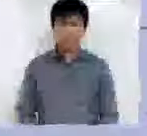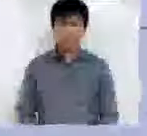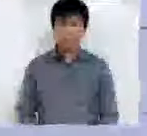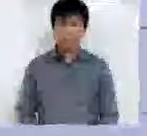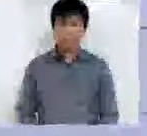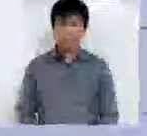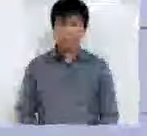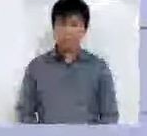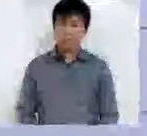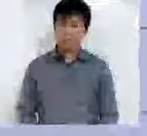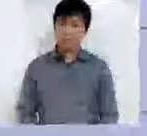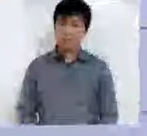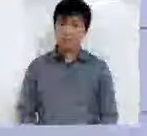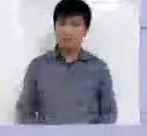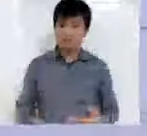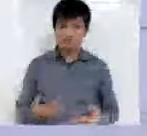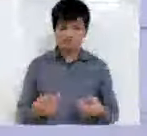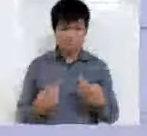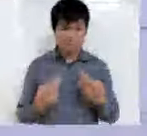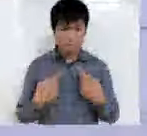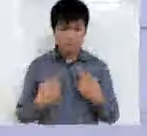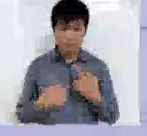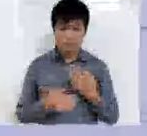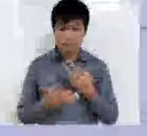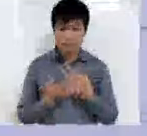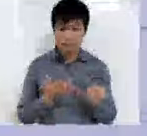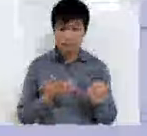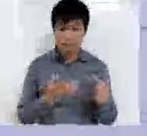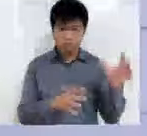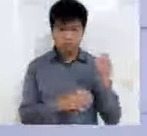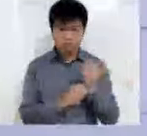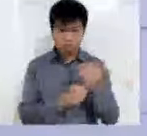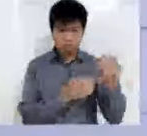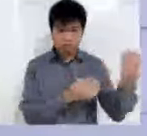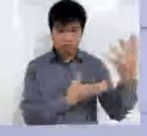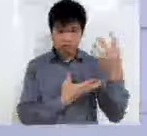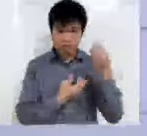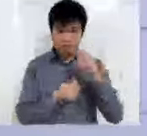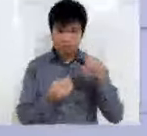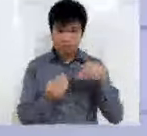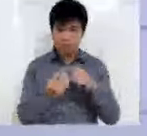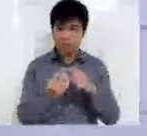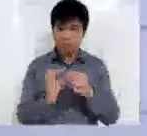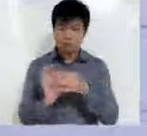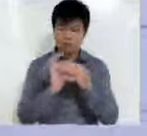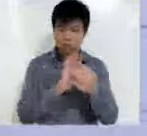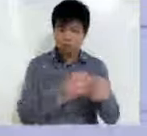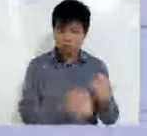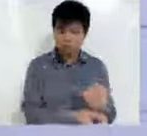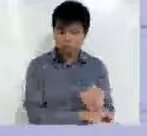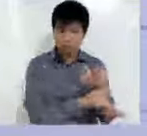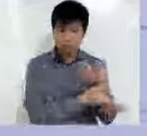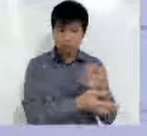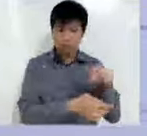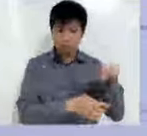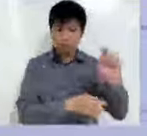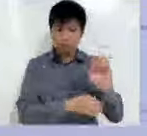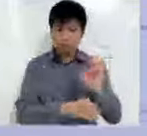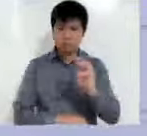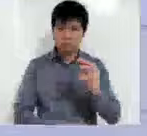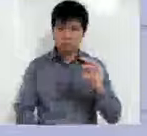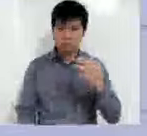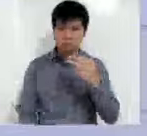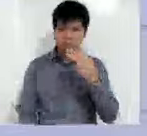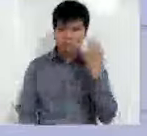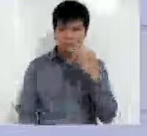Posibleng may kapalpakan sa pagkalap ng impormasyon kaugnay sa nangyaring pambobomba sa isang universidad sa Marawi City. Sa kabila ng